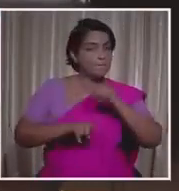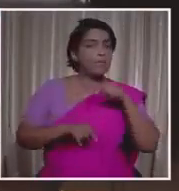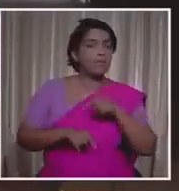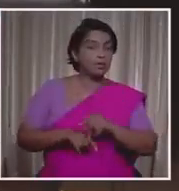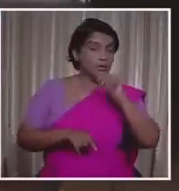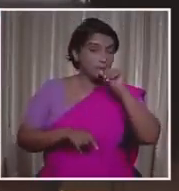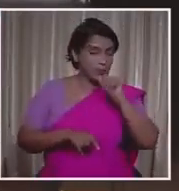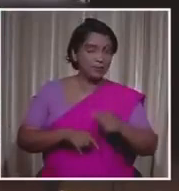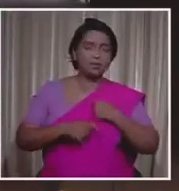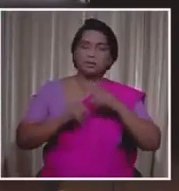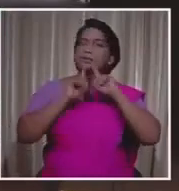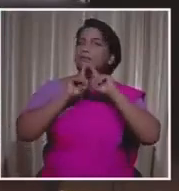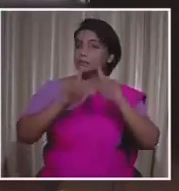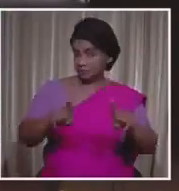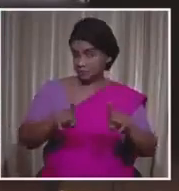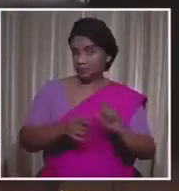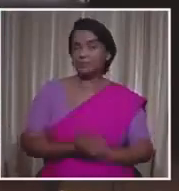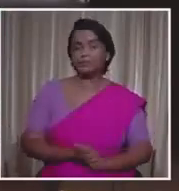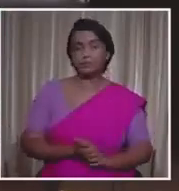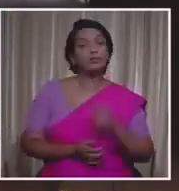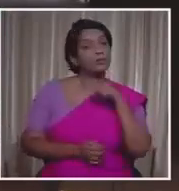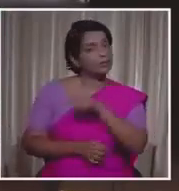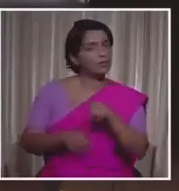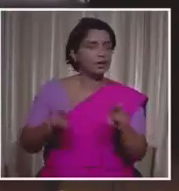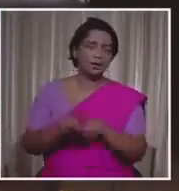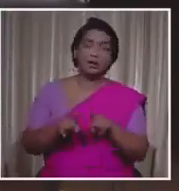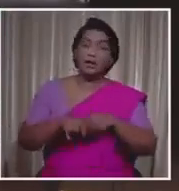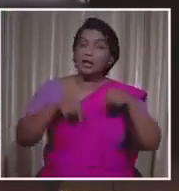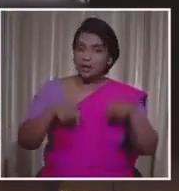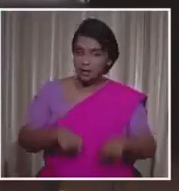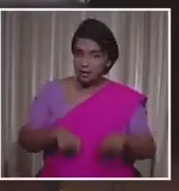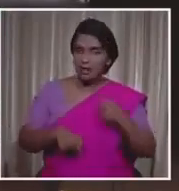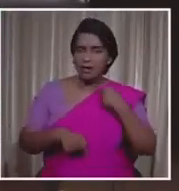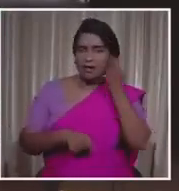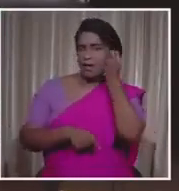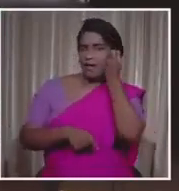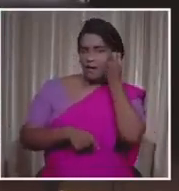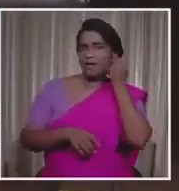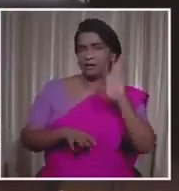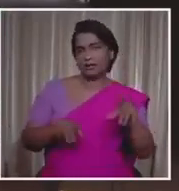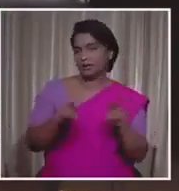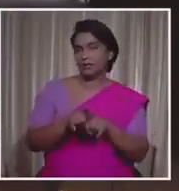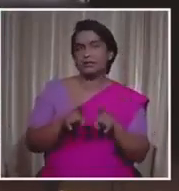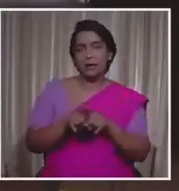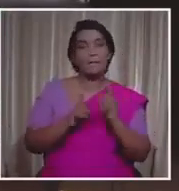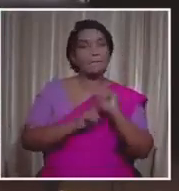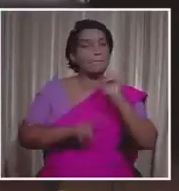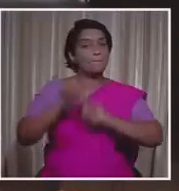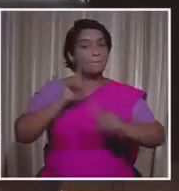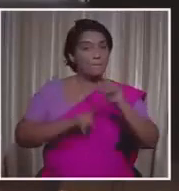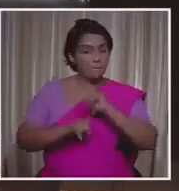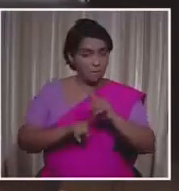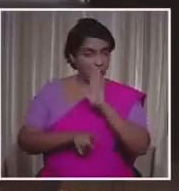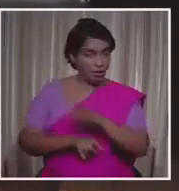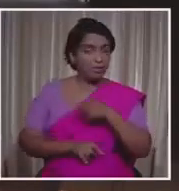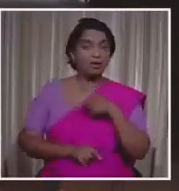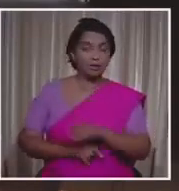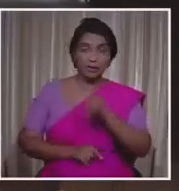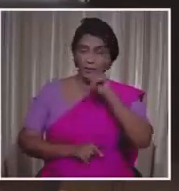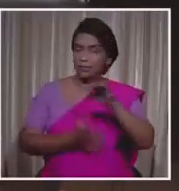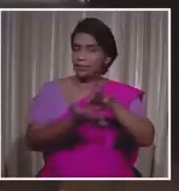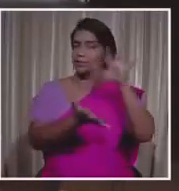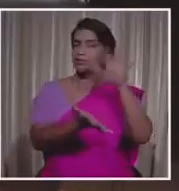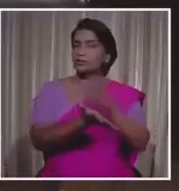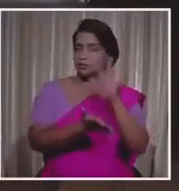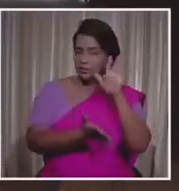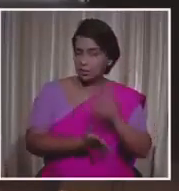නියම කරනු ලැබිය යුතුය. ඒ අනුව දැනට අදහස් කර ඇති පරිදි පාර්ලිමේන්තුව විසින් නියම කරනු